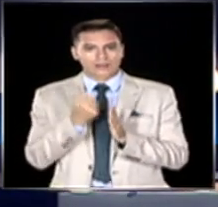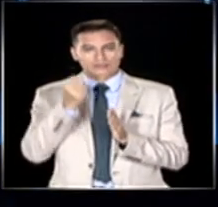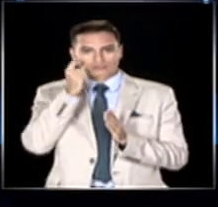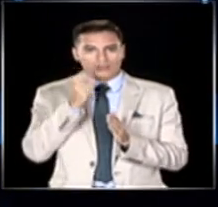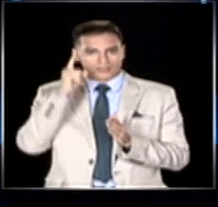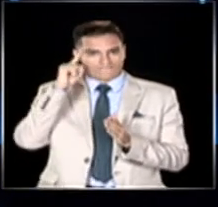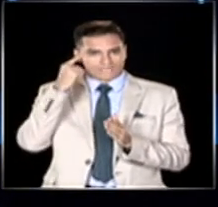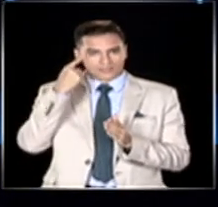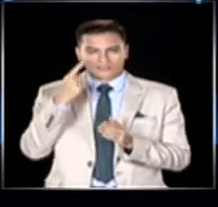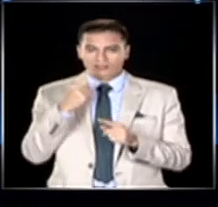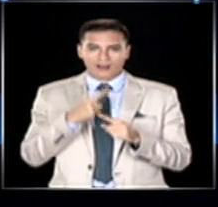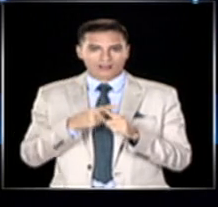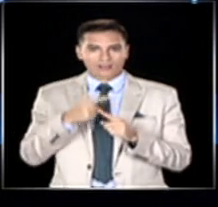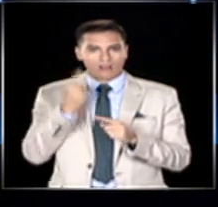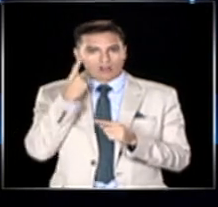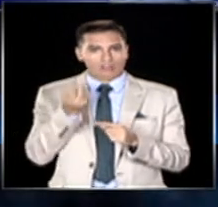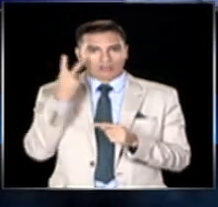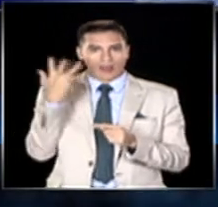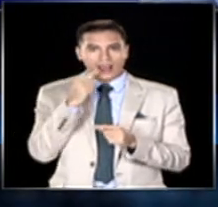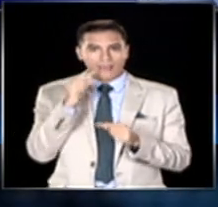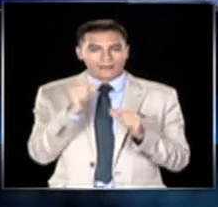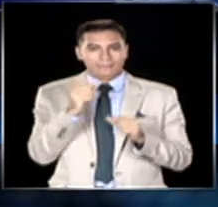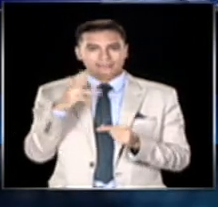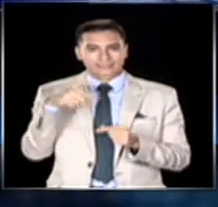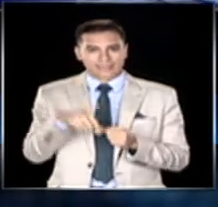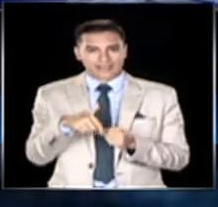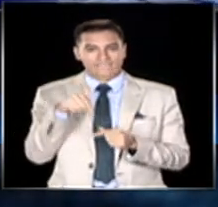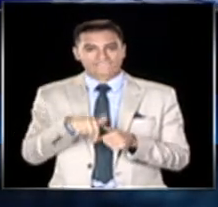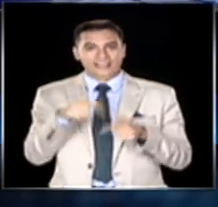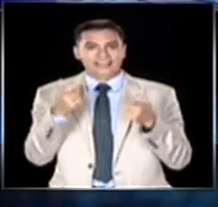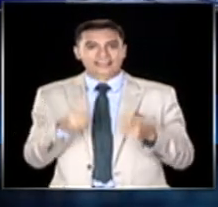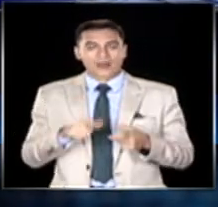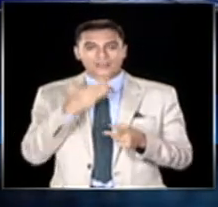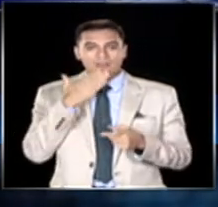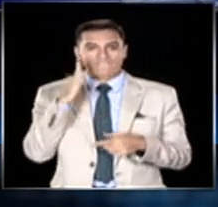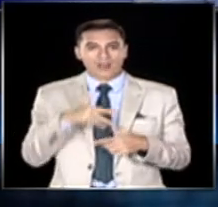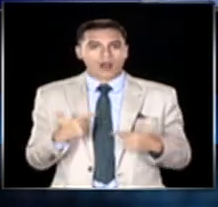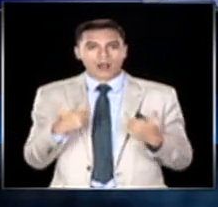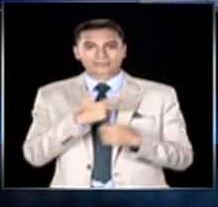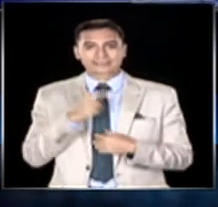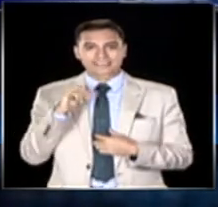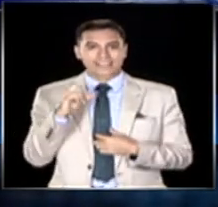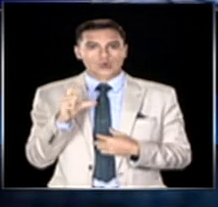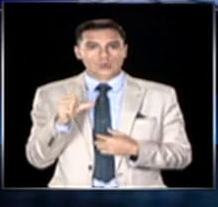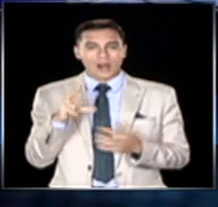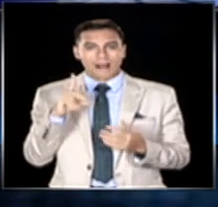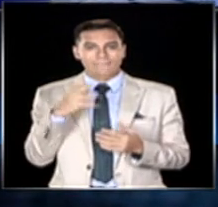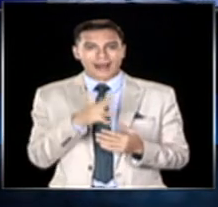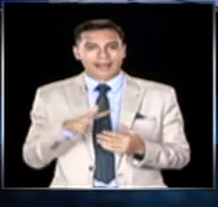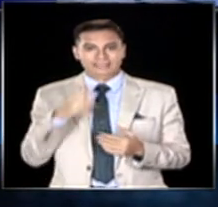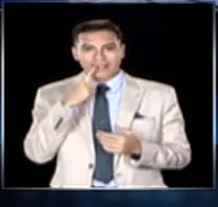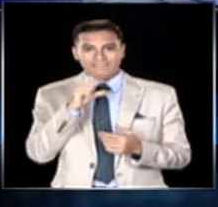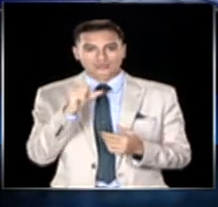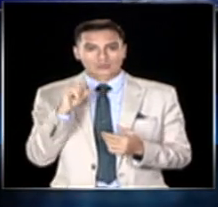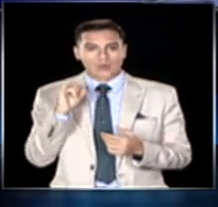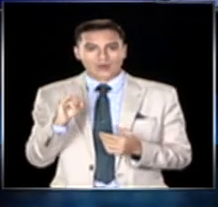كم عدد حروف كلمه اختراع؟ 6. صح. في اي دوله اسيويه وقعت معركه ديو البحريه عام 1509؟